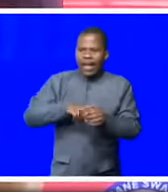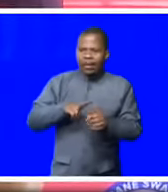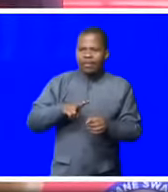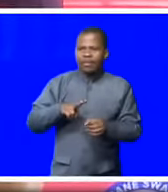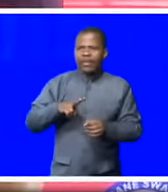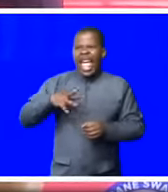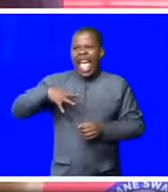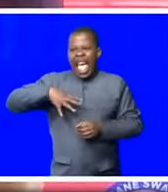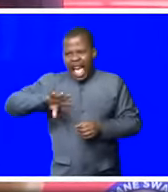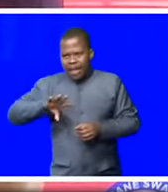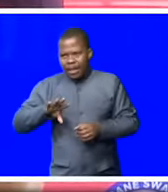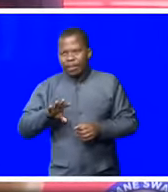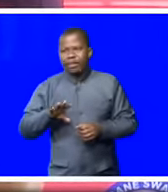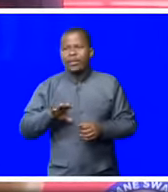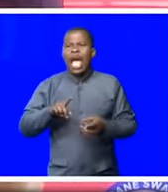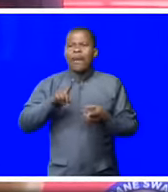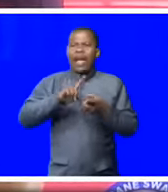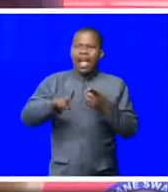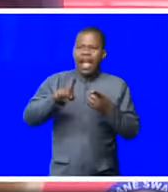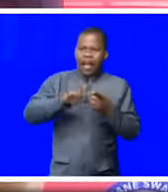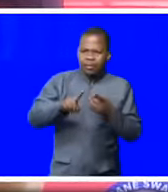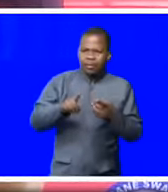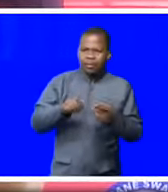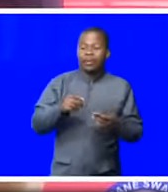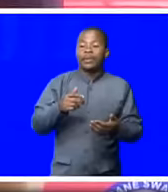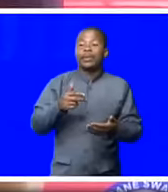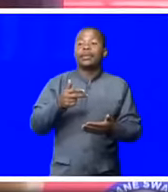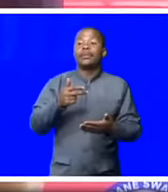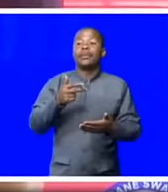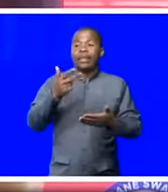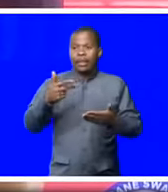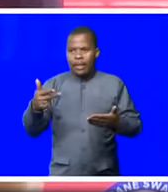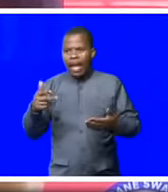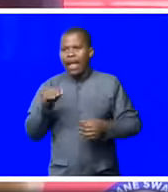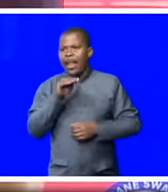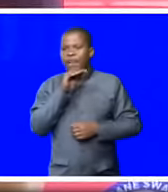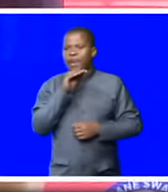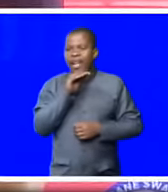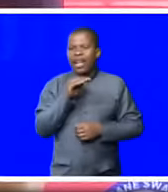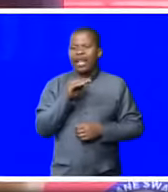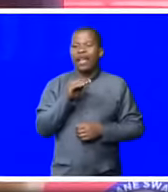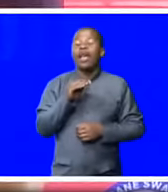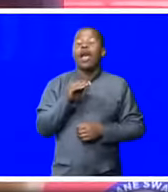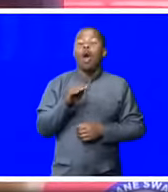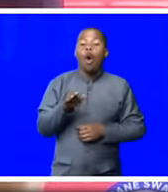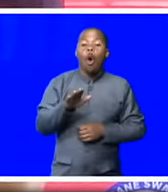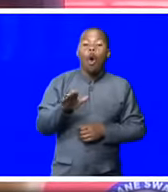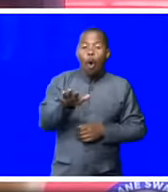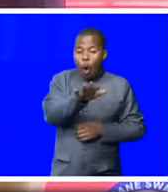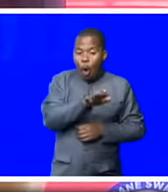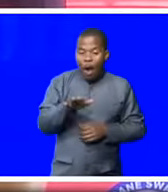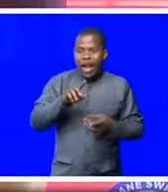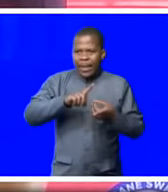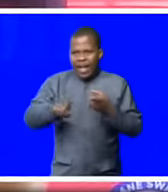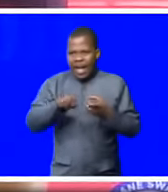ma blank quad na sayina ngendlela athi ubethe umuntu othakazane kude singamsayine